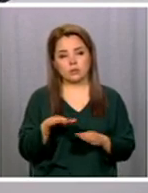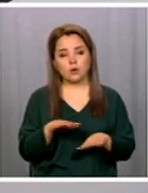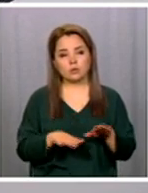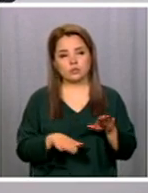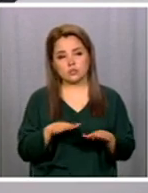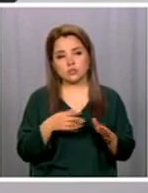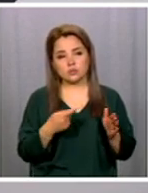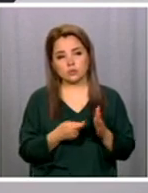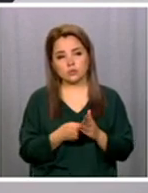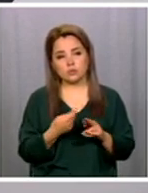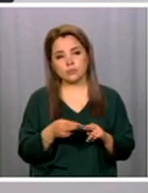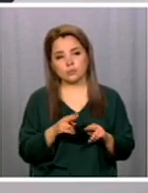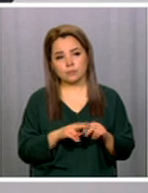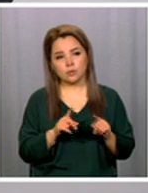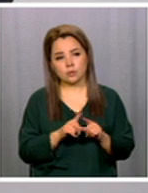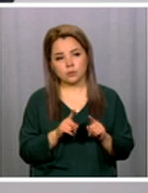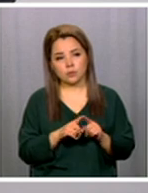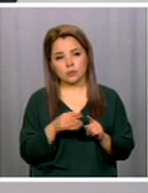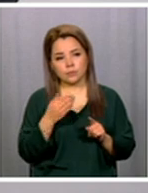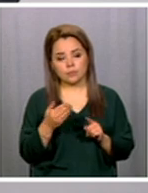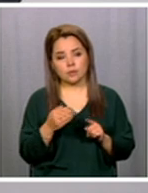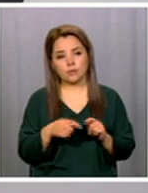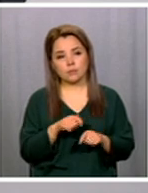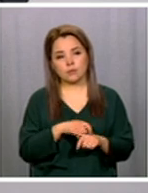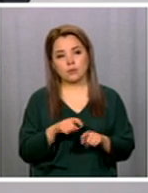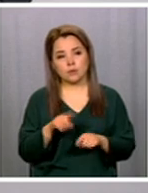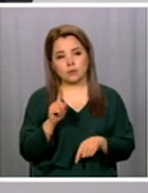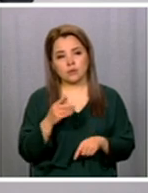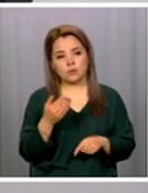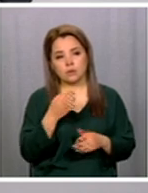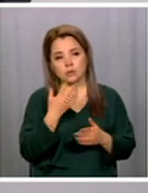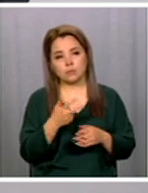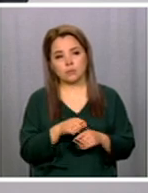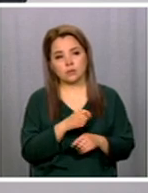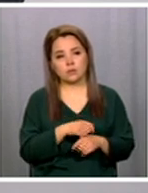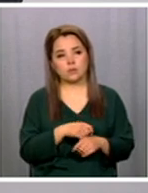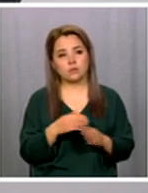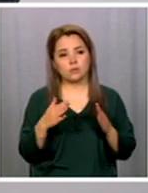10 метр төбеден биіктігі 3 метр үйдің төбесіне